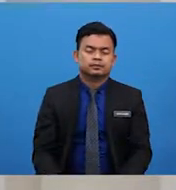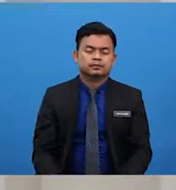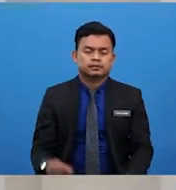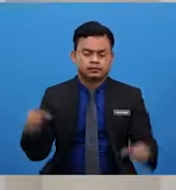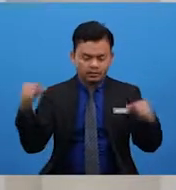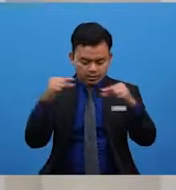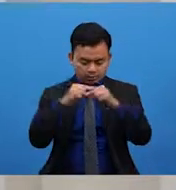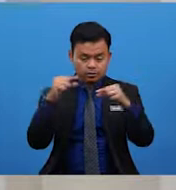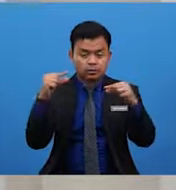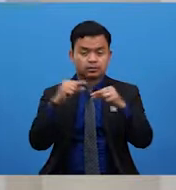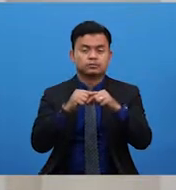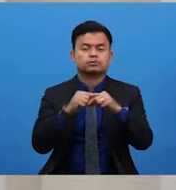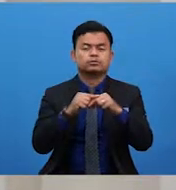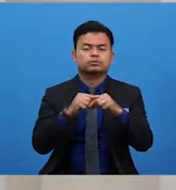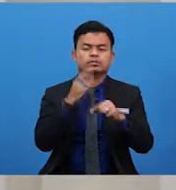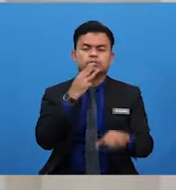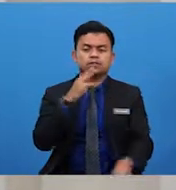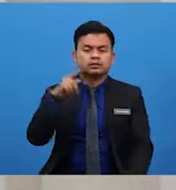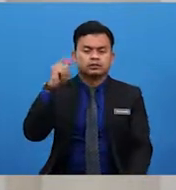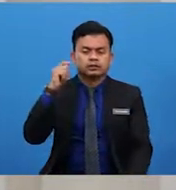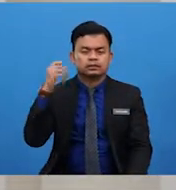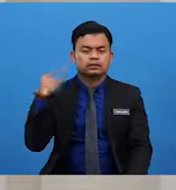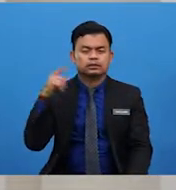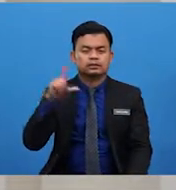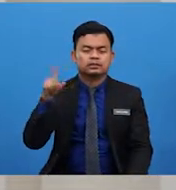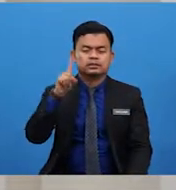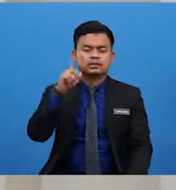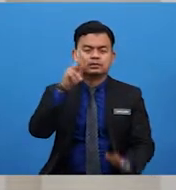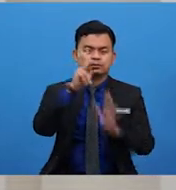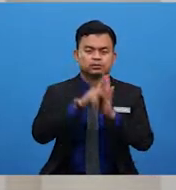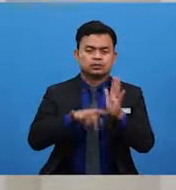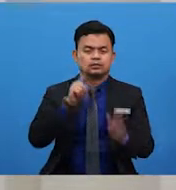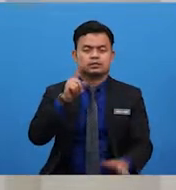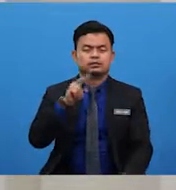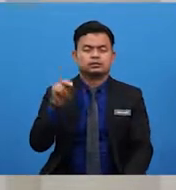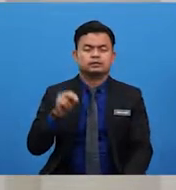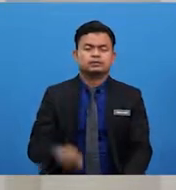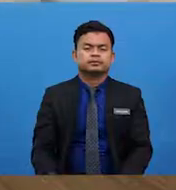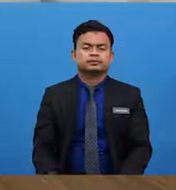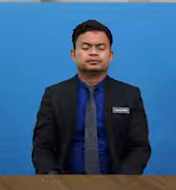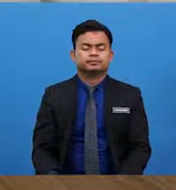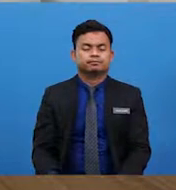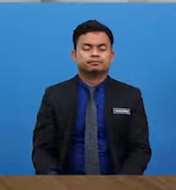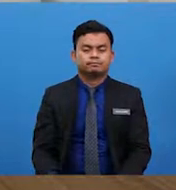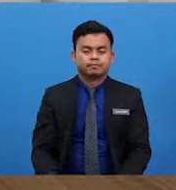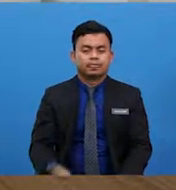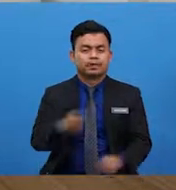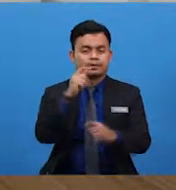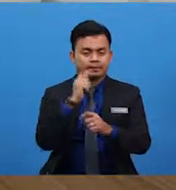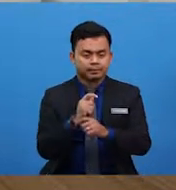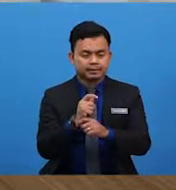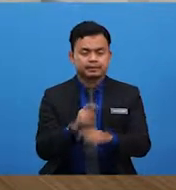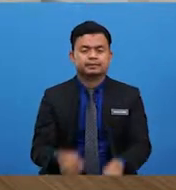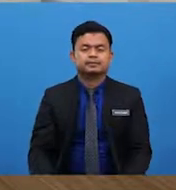warna Wardah tadi itu ini merupakan satu kesatuan hahaha dalam permainan warna-warna Oke tetap